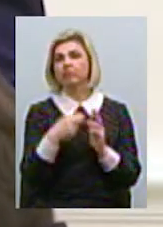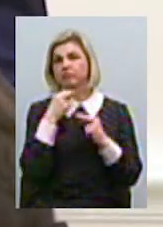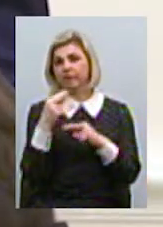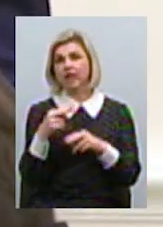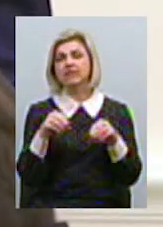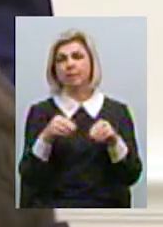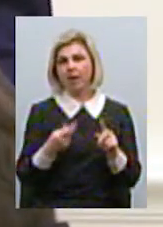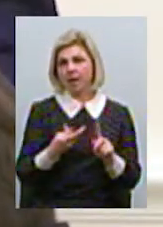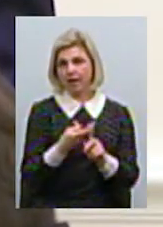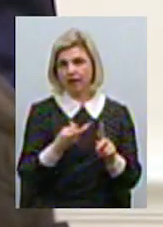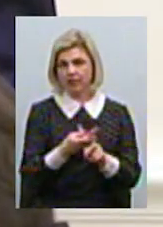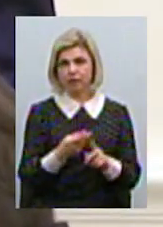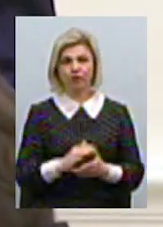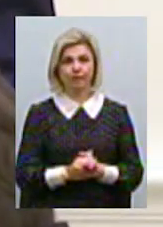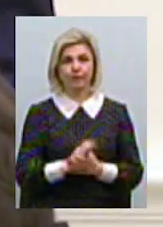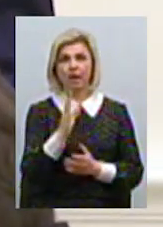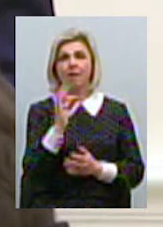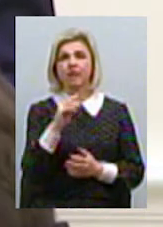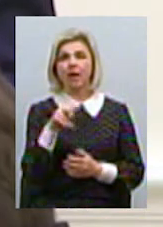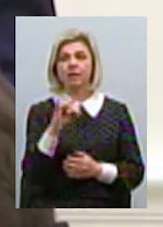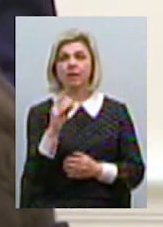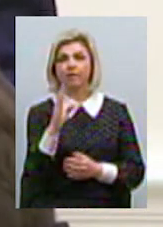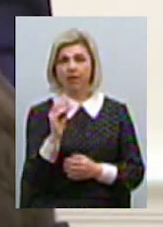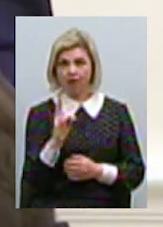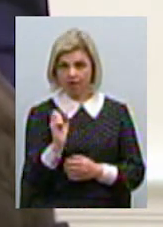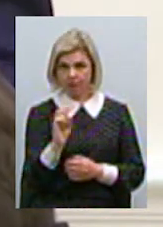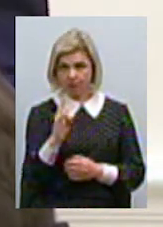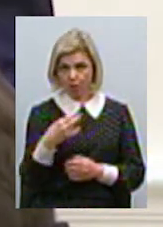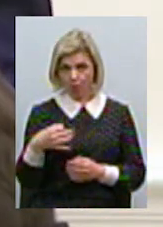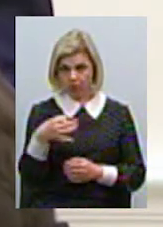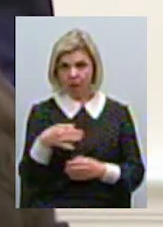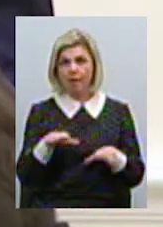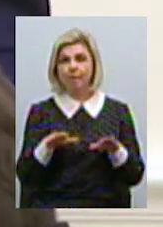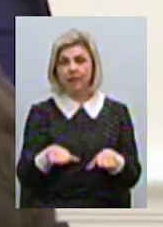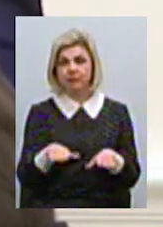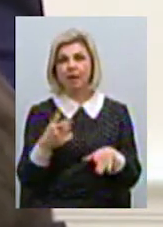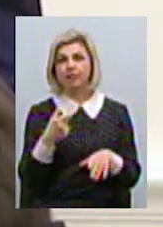земельне рейдерство. Врадівка в Миколаївській області місце, де